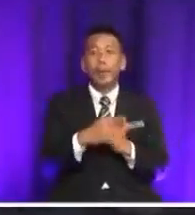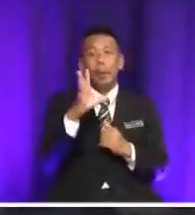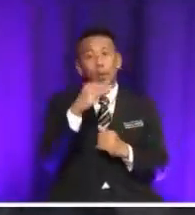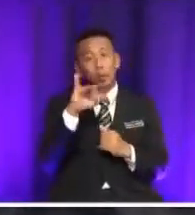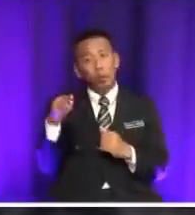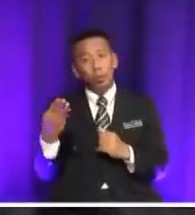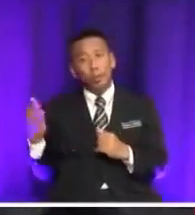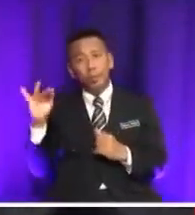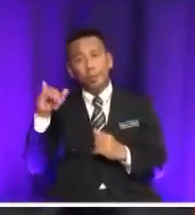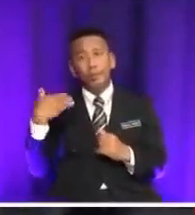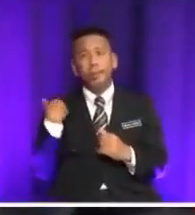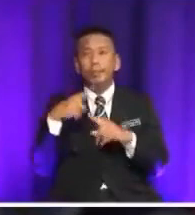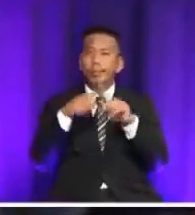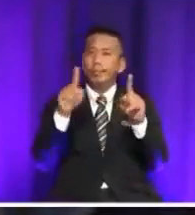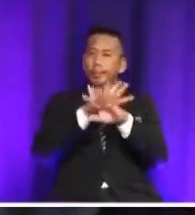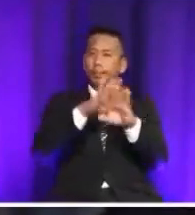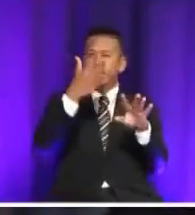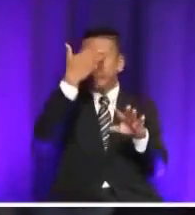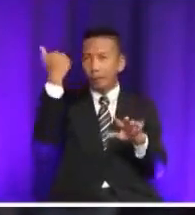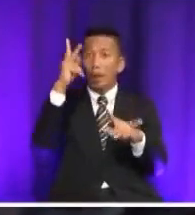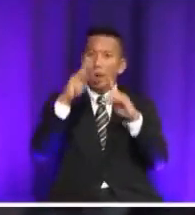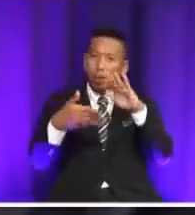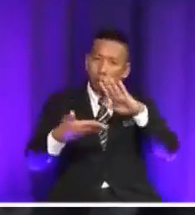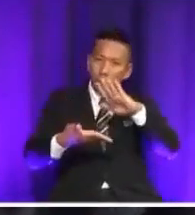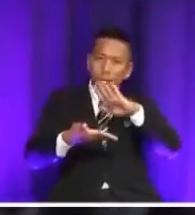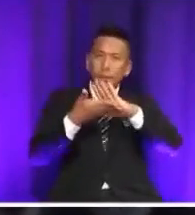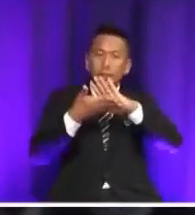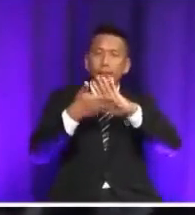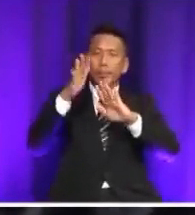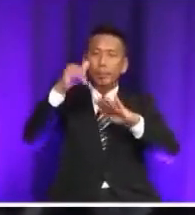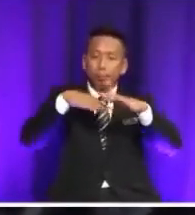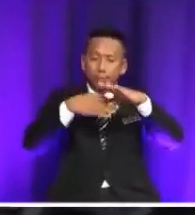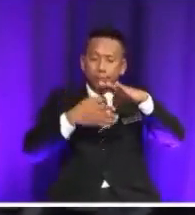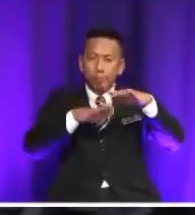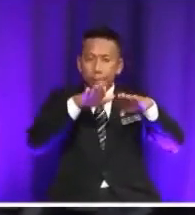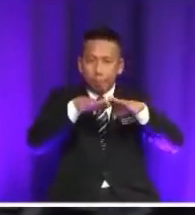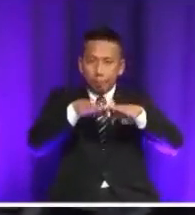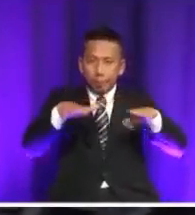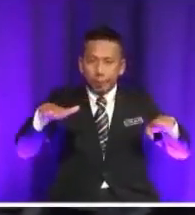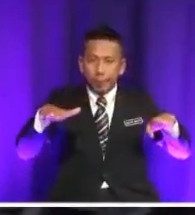ah jangan lupa kalau yang jenis tapak yang bisa